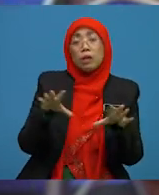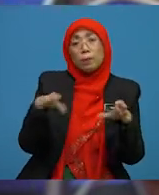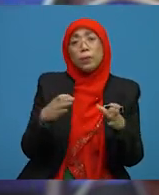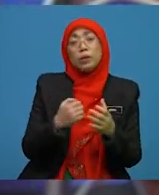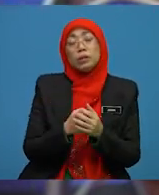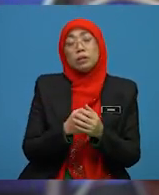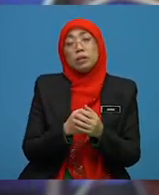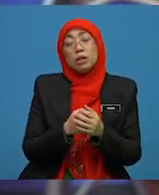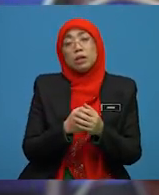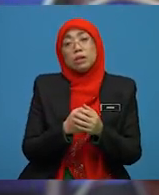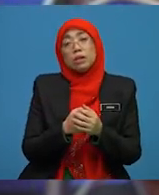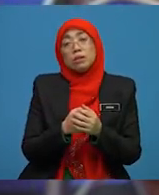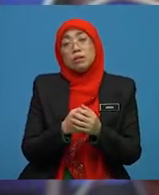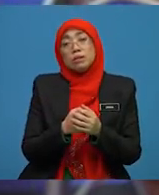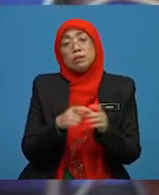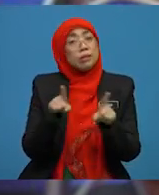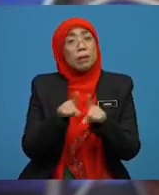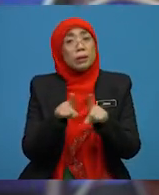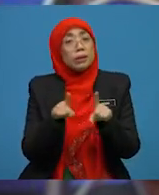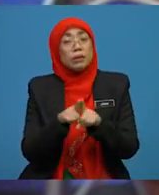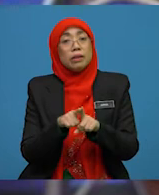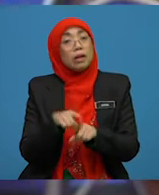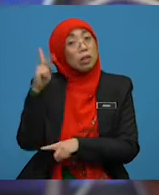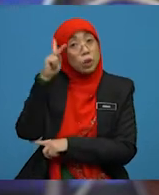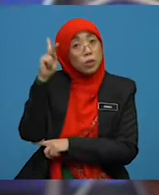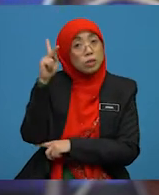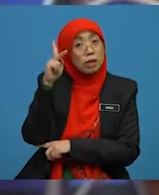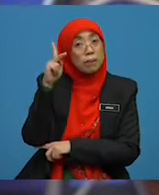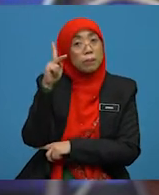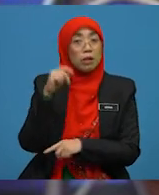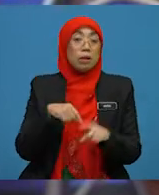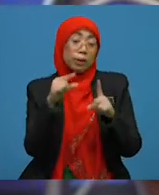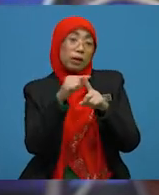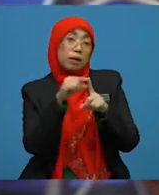makna, konsep, perkataan dan rujukan.